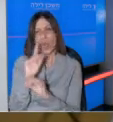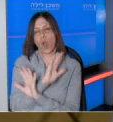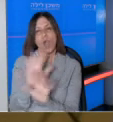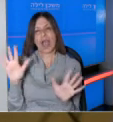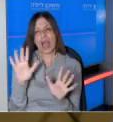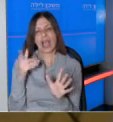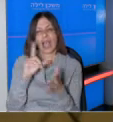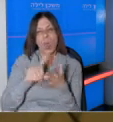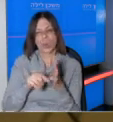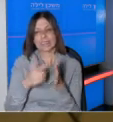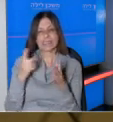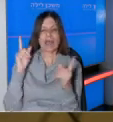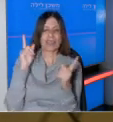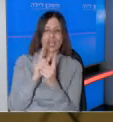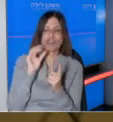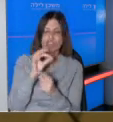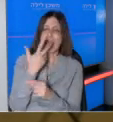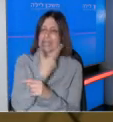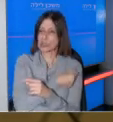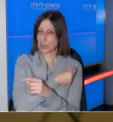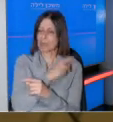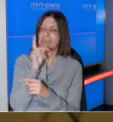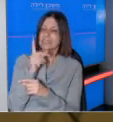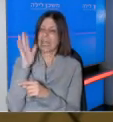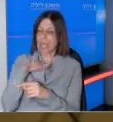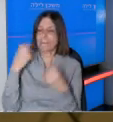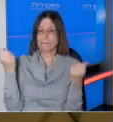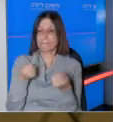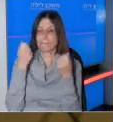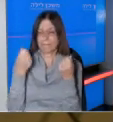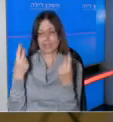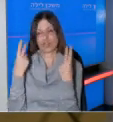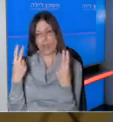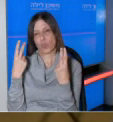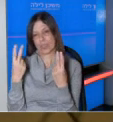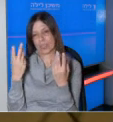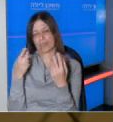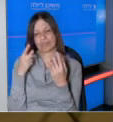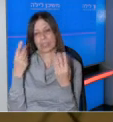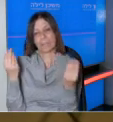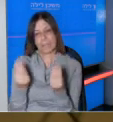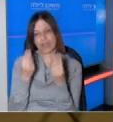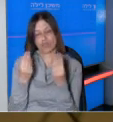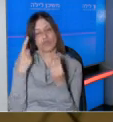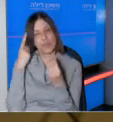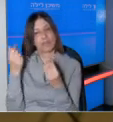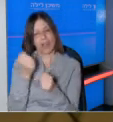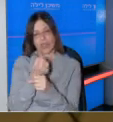של הלוגיסטיקה והמגשה של החיסונים, זה גם צריך פה במקרה הזה קמפיין משמעותי, וזה משהו שלדעתי יודעים